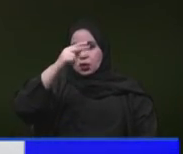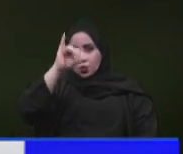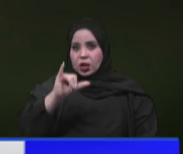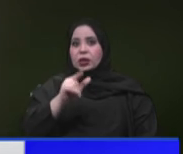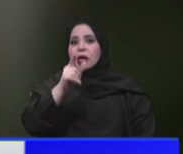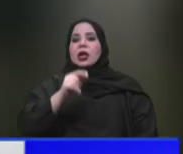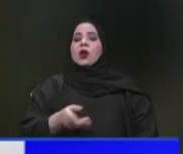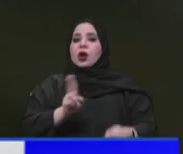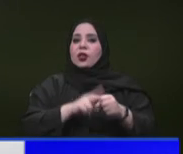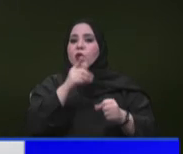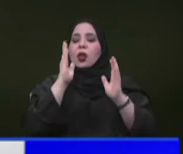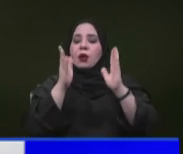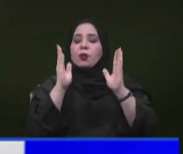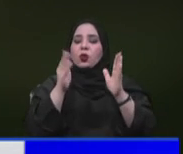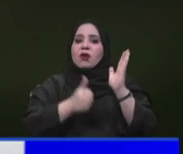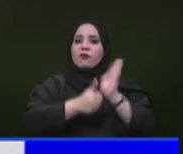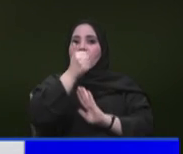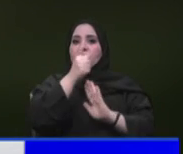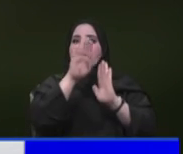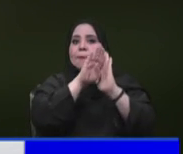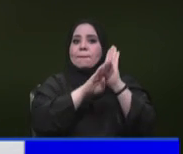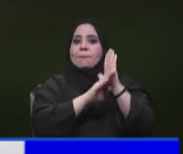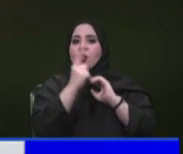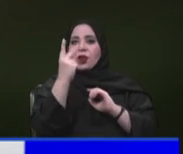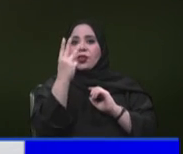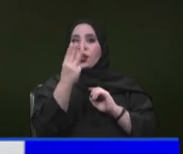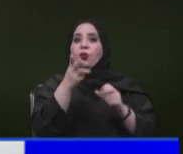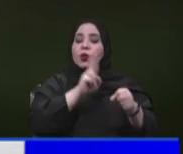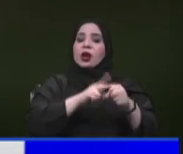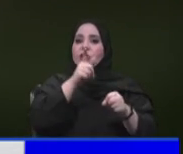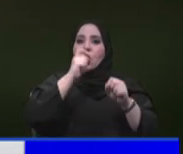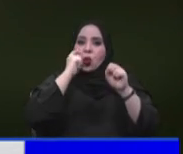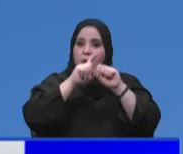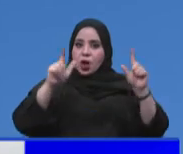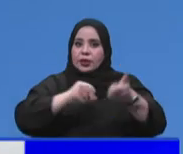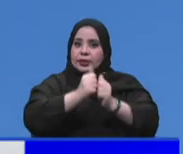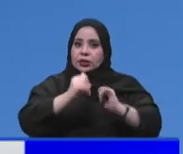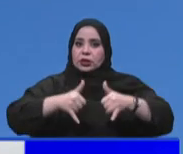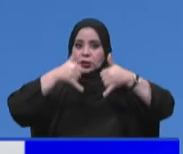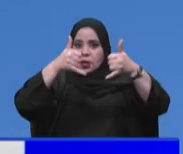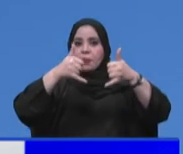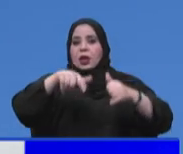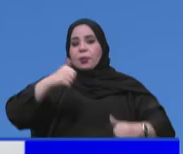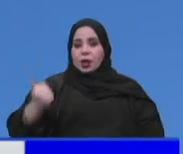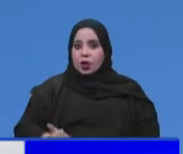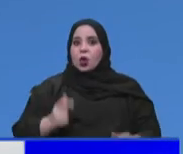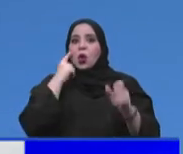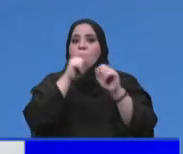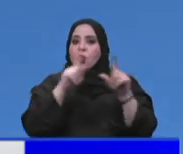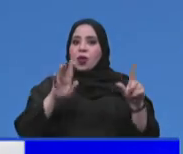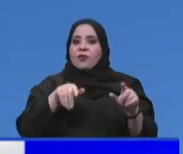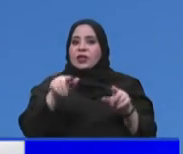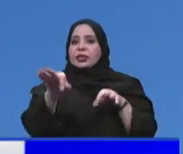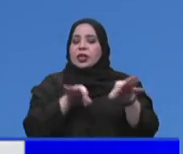الفائزين بالمراكز الأولى. هذا وقد شهدت منافسات كأس فيكتوريس البحرين للقدرة مشاركة واسعة، حيث تم